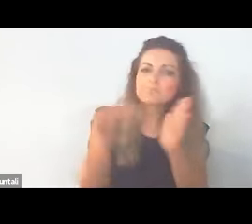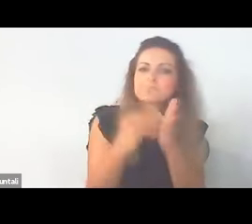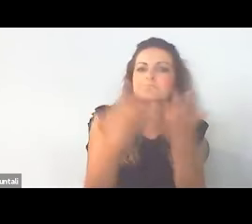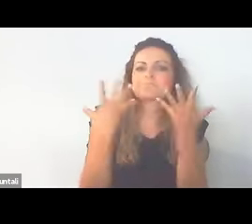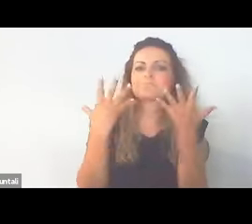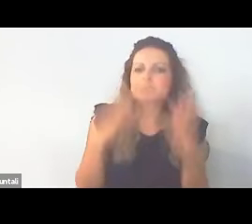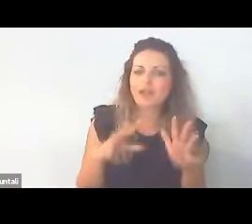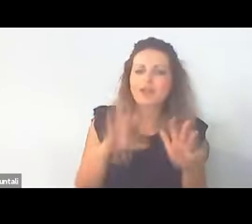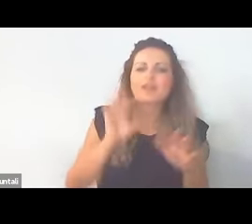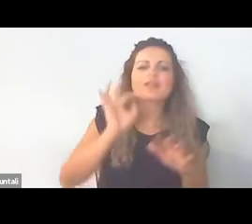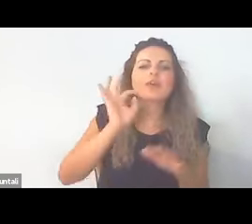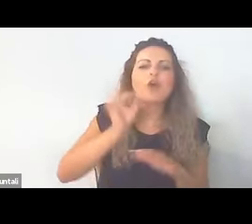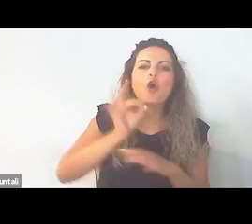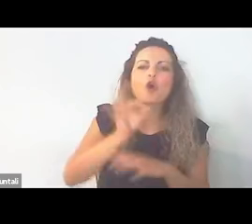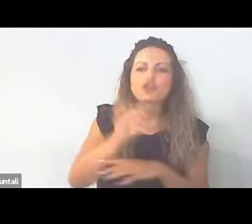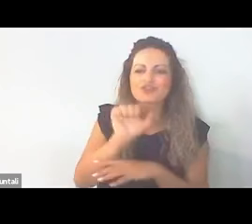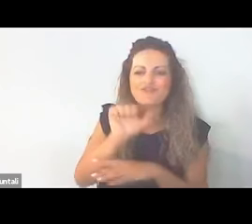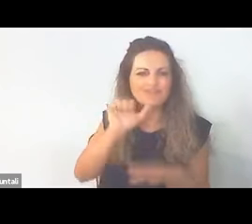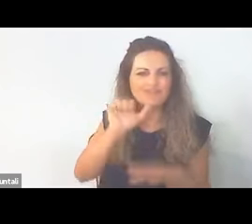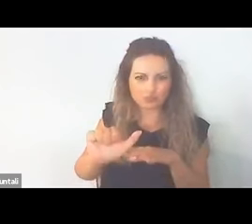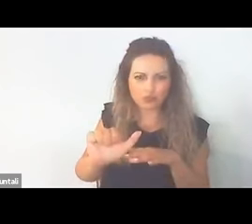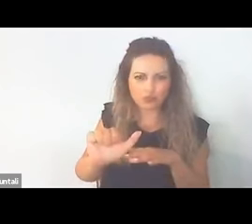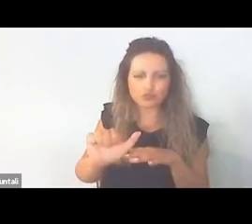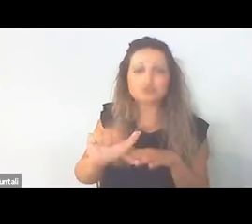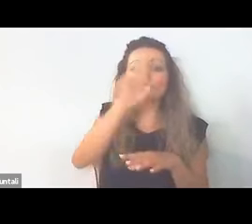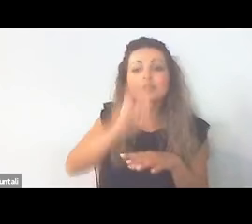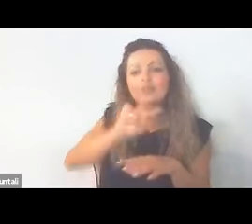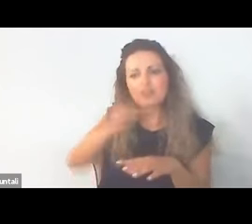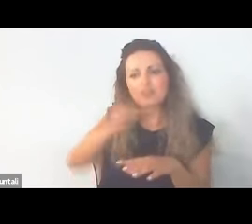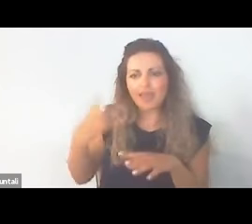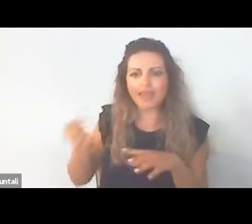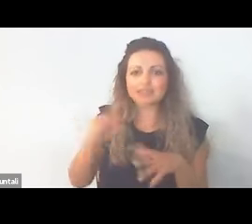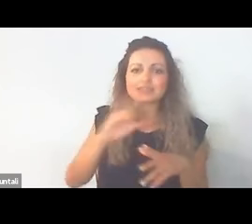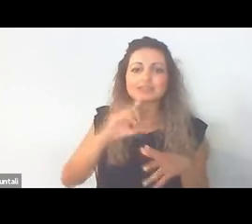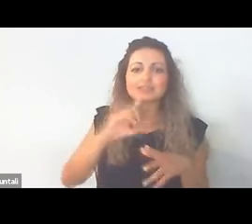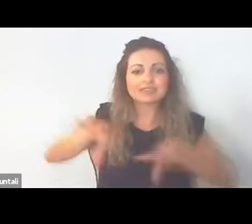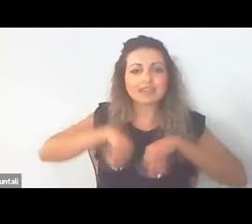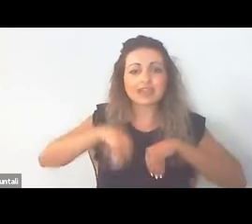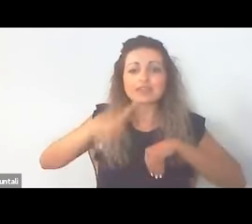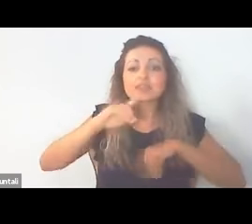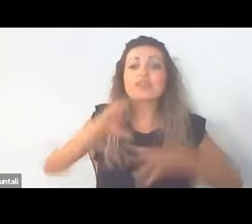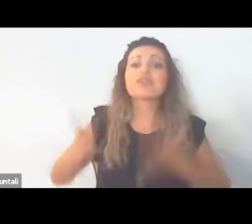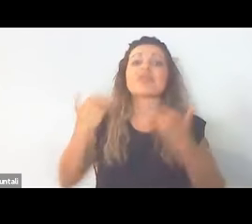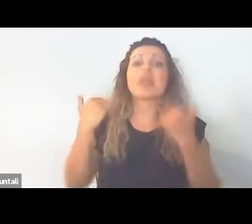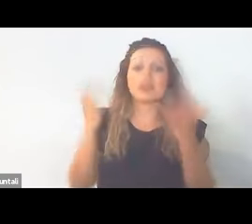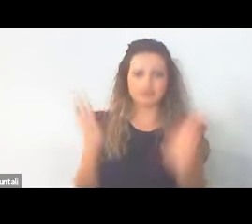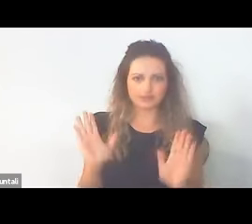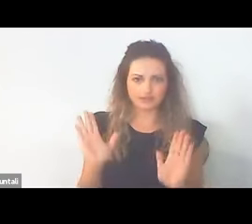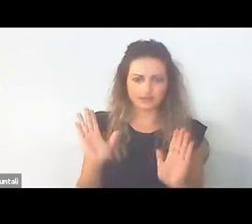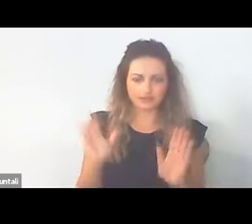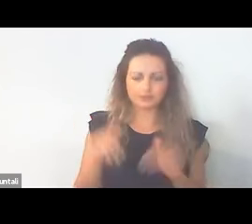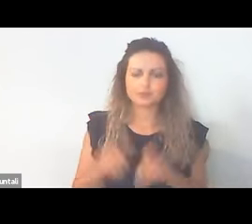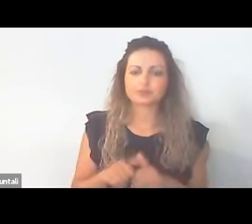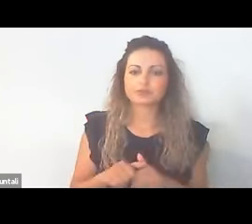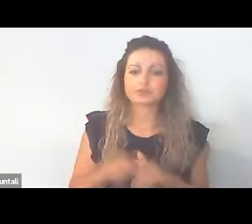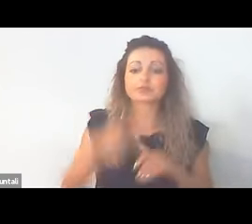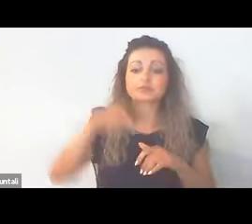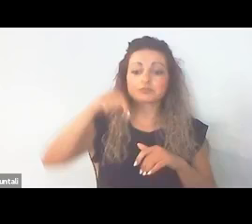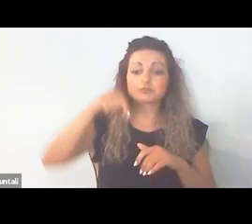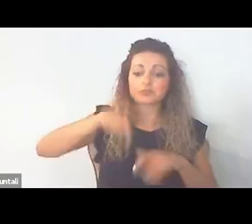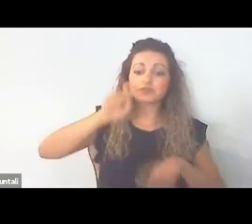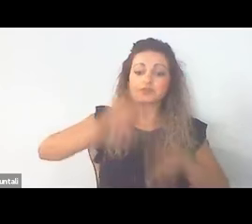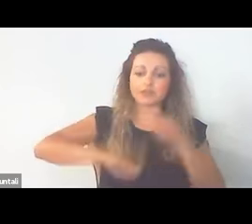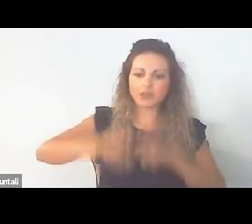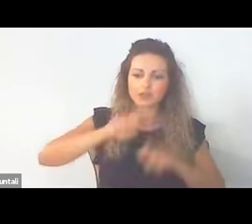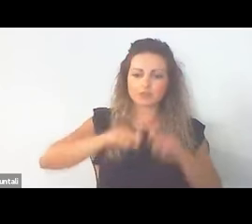βάση το αν το θύμα φέρει εμφανή σωματικά τραύματα. Σήμερα λοιπόν θα συζητήσουμε τα βήματα σχεδιασμού μιας τέτοιας